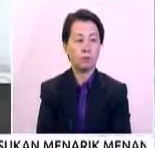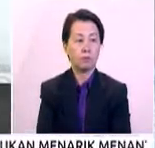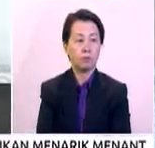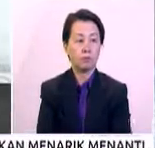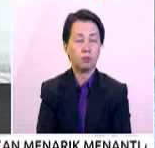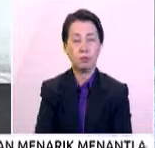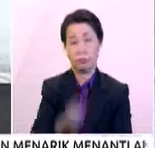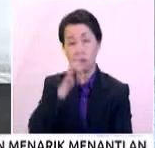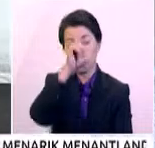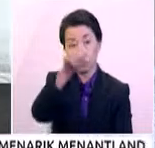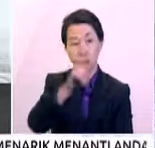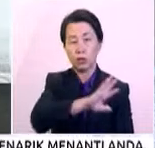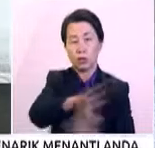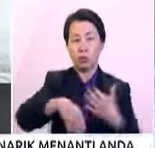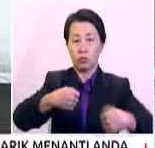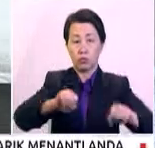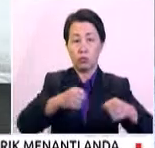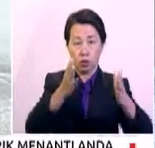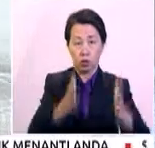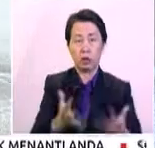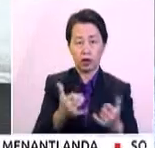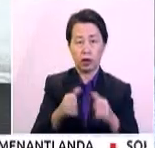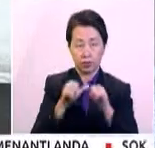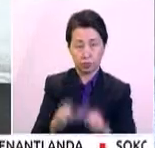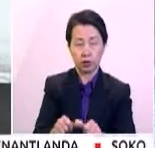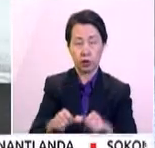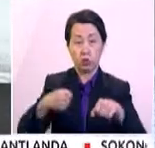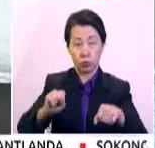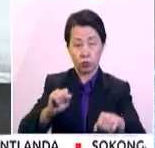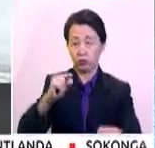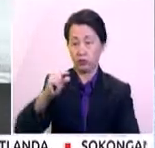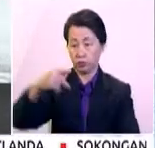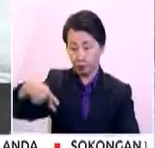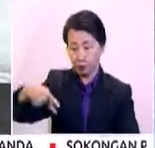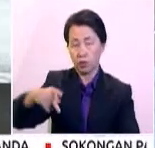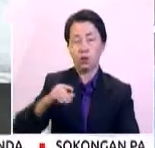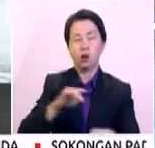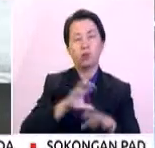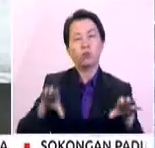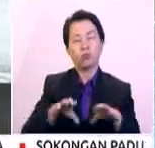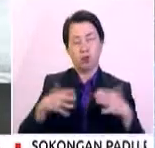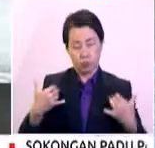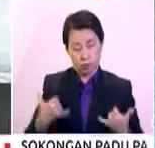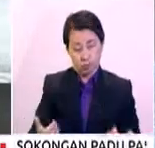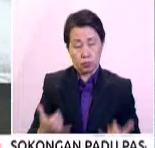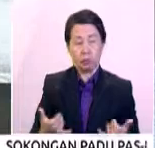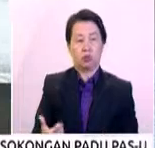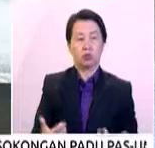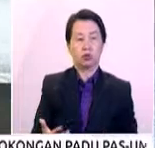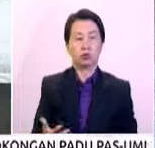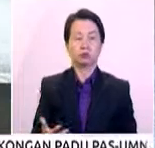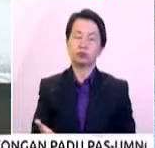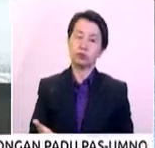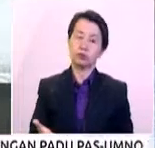Sudah pasti semua rider nak stay kat MotoGP, cuma buat masa sekarang ni apa orang